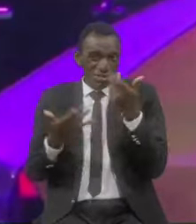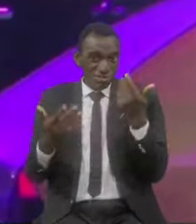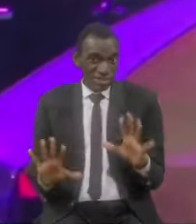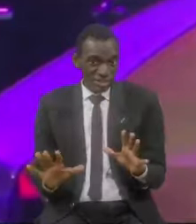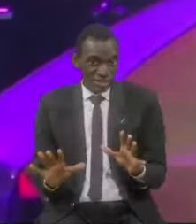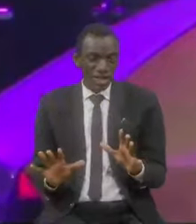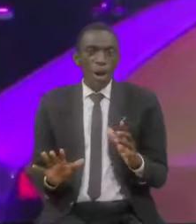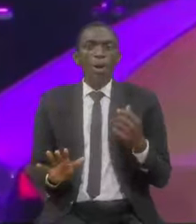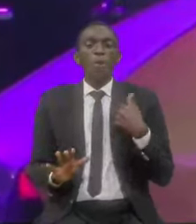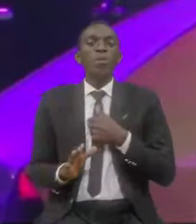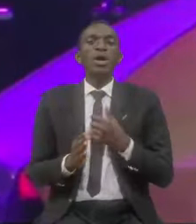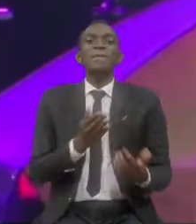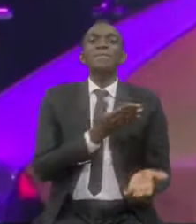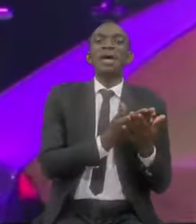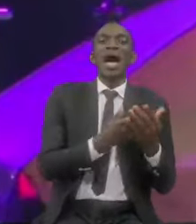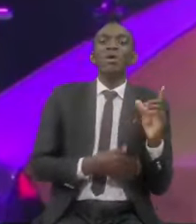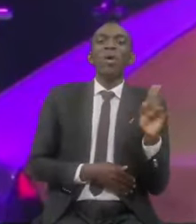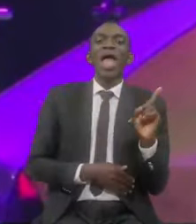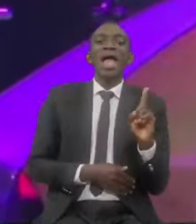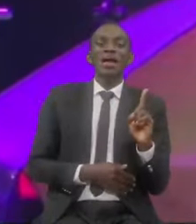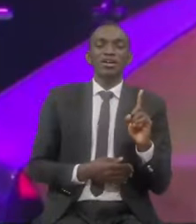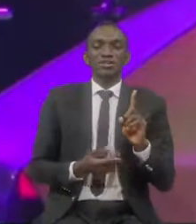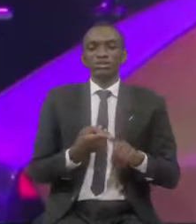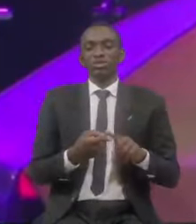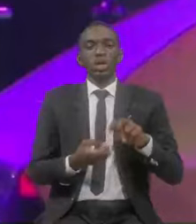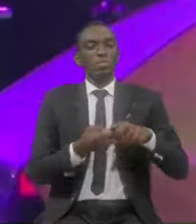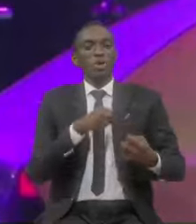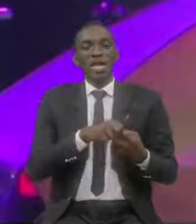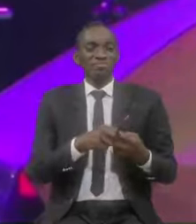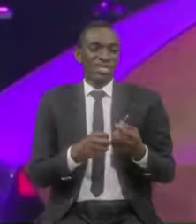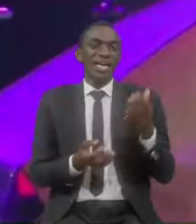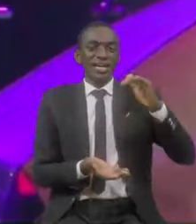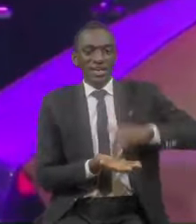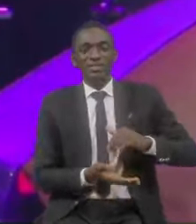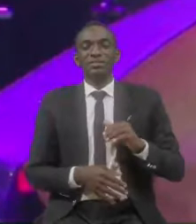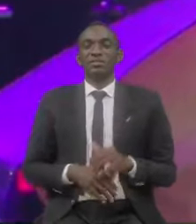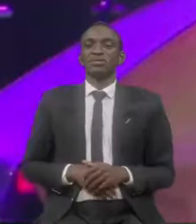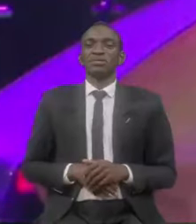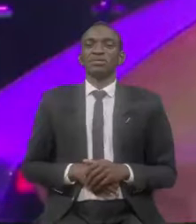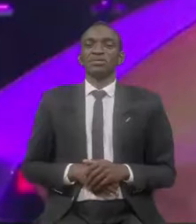ils nous aident un peu. Mais il nous renvoie à notre lieu de provenance.